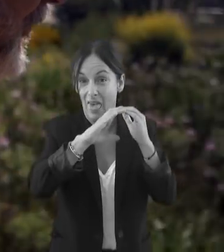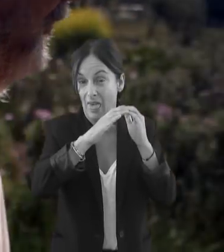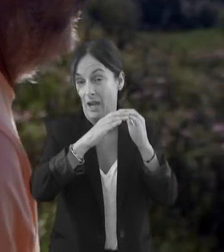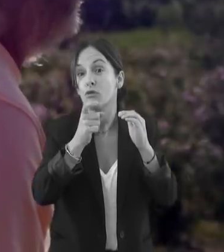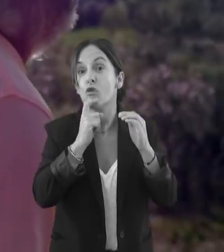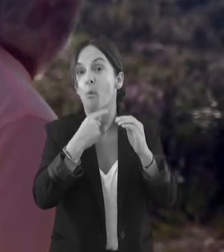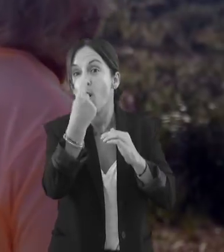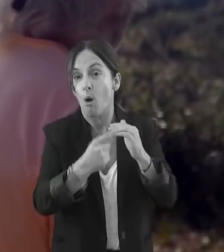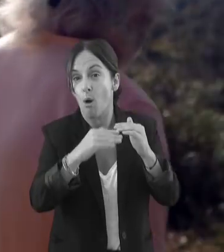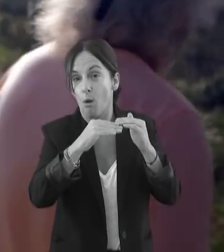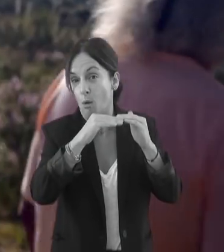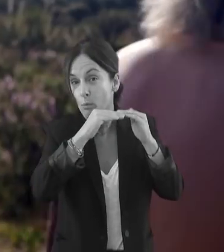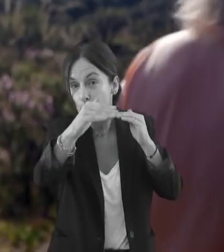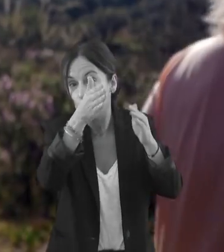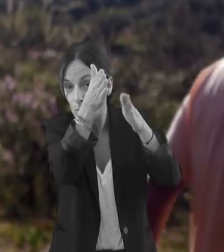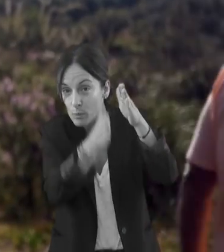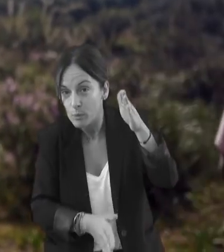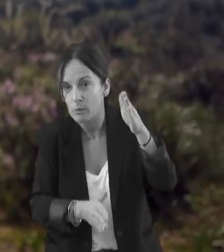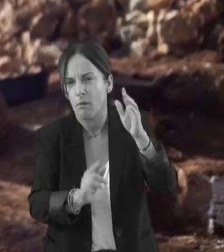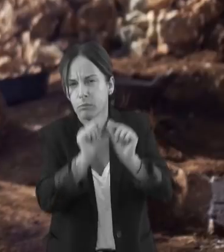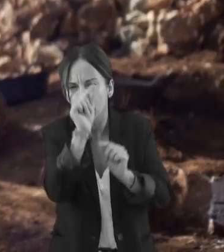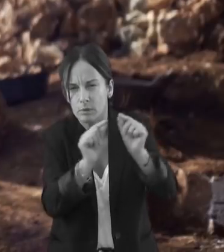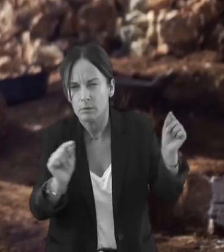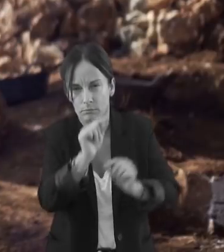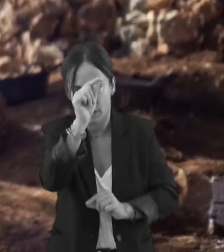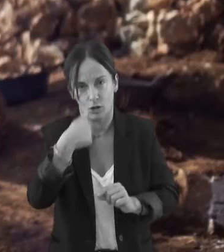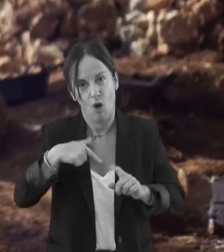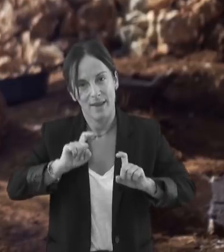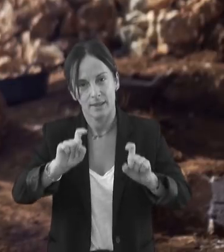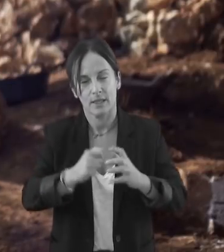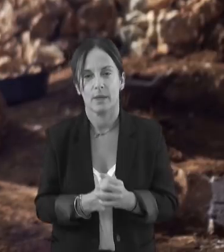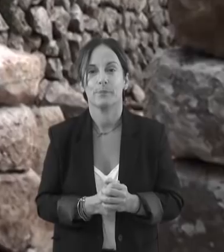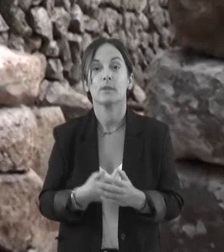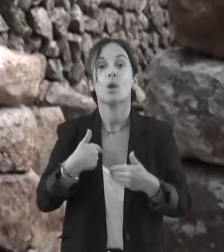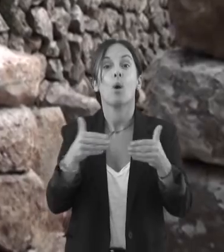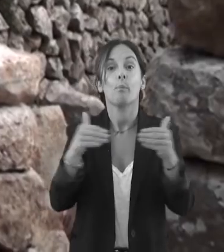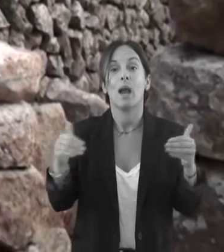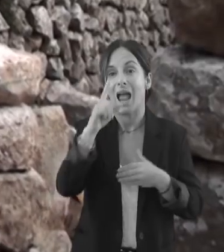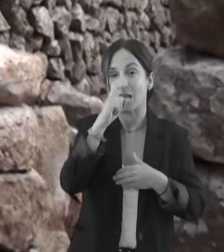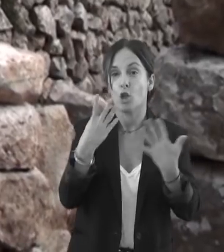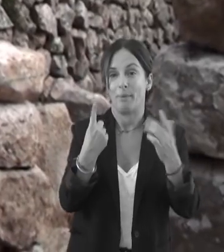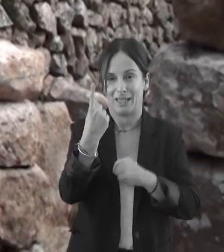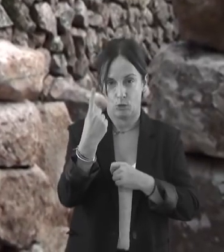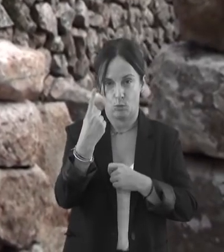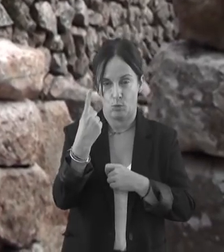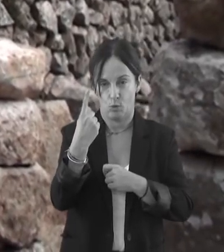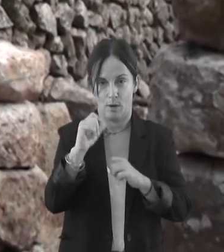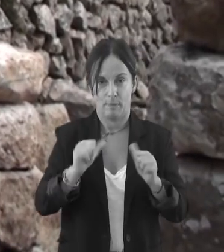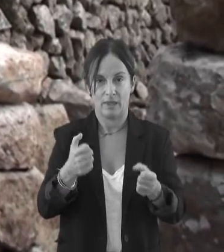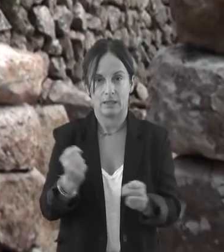rasant en nivelletes, cosa que ja no la gent desconeixia totalment. La meva funció va ser un